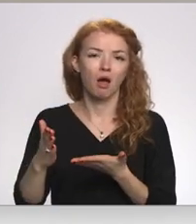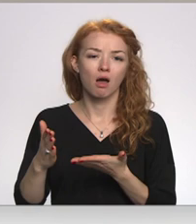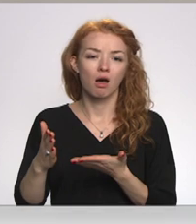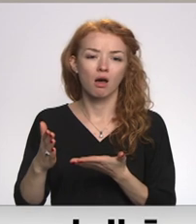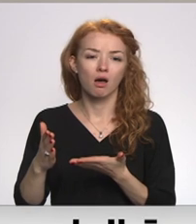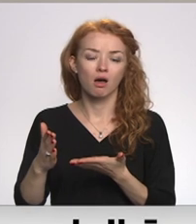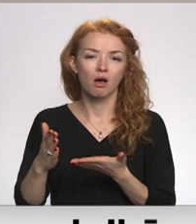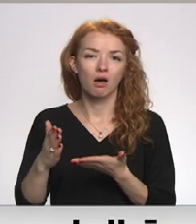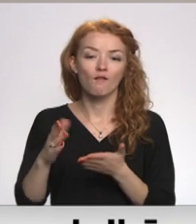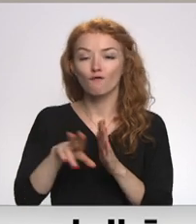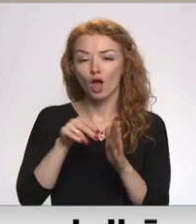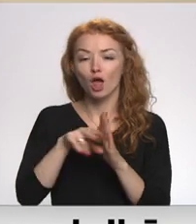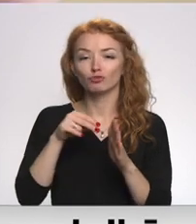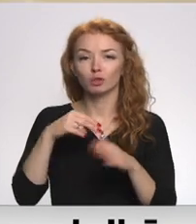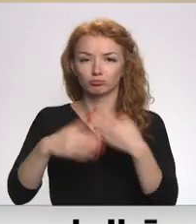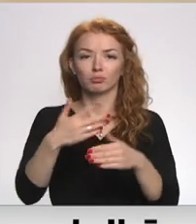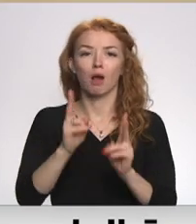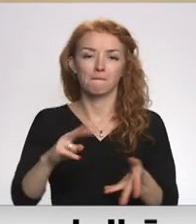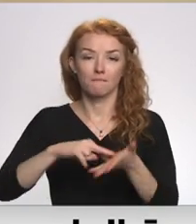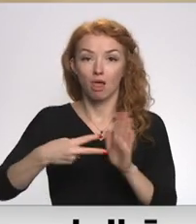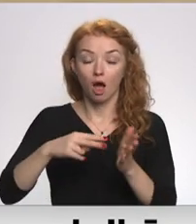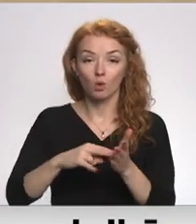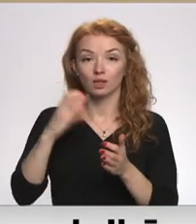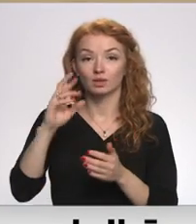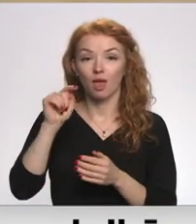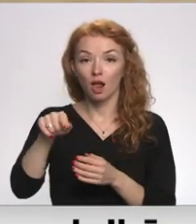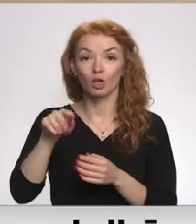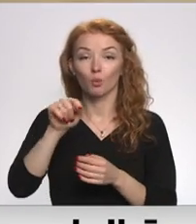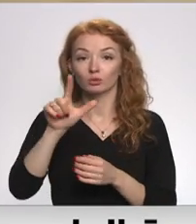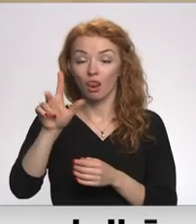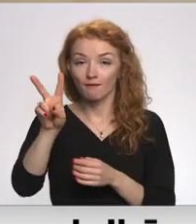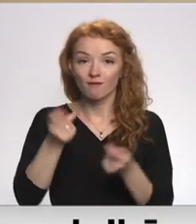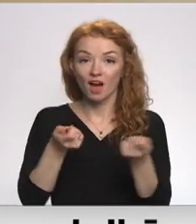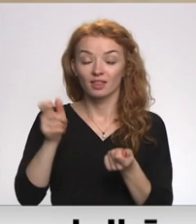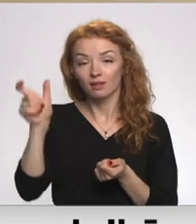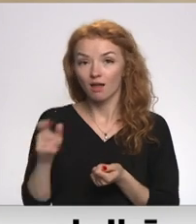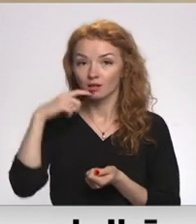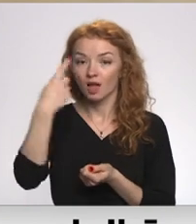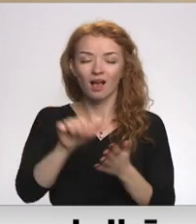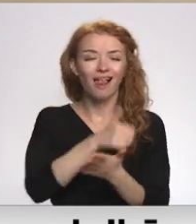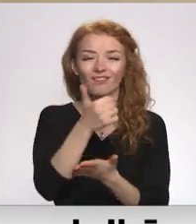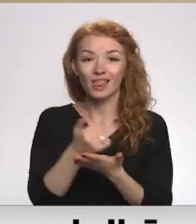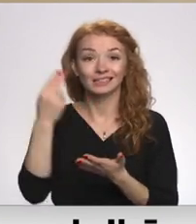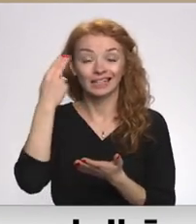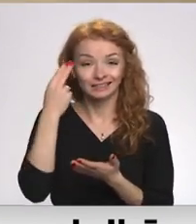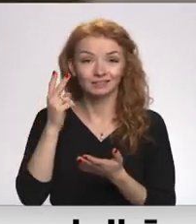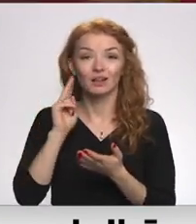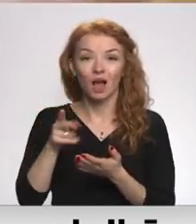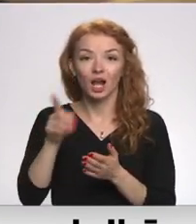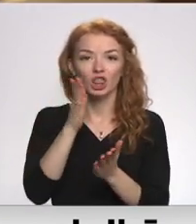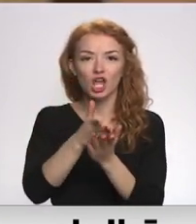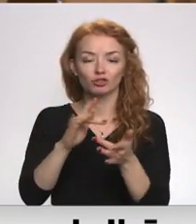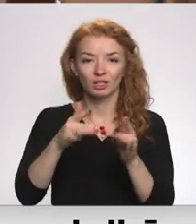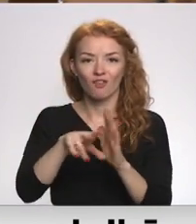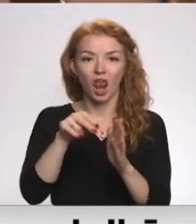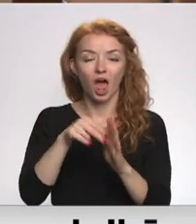un noritēt, kā ir plānots. CERT.lv vadītājs vietnieks uzsver, ka galvenais risks ir tiešsaistes vēlētāju reģistrs,